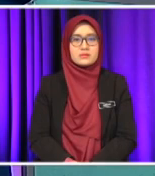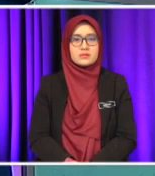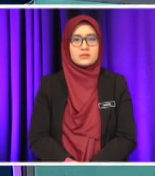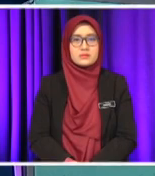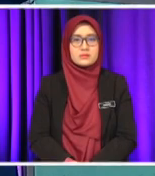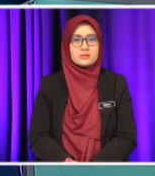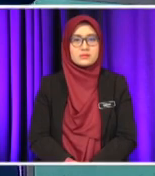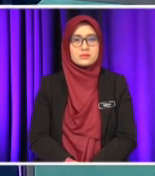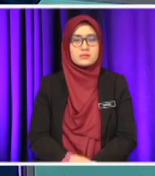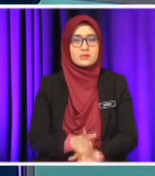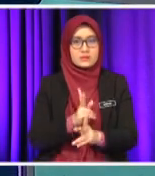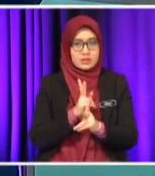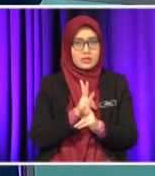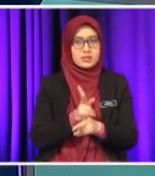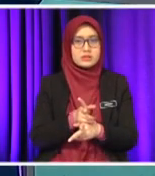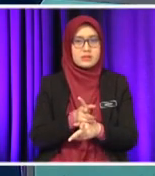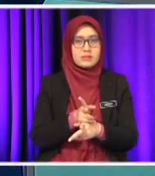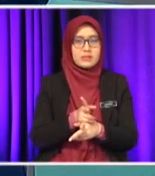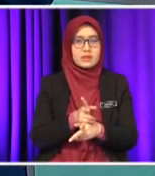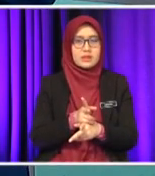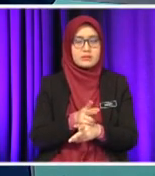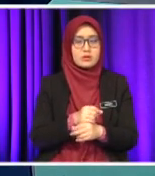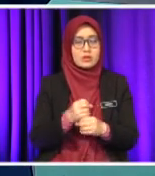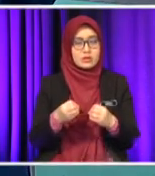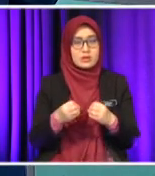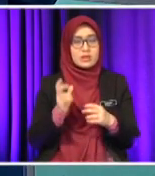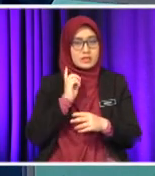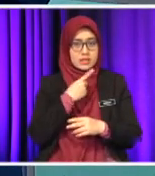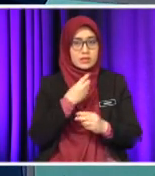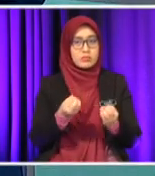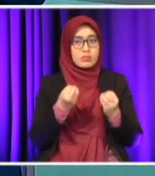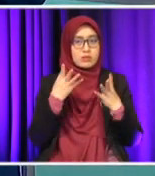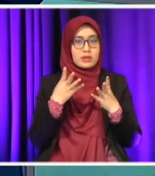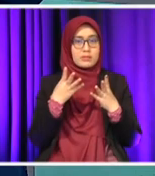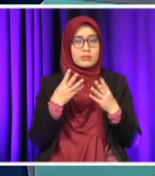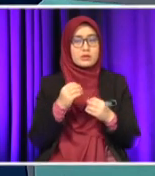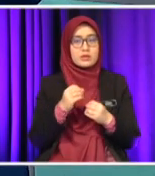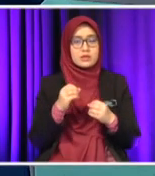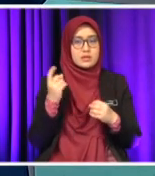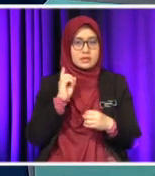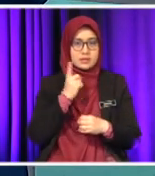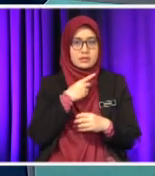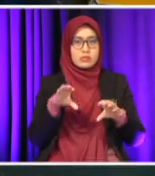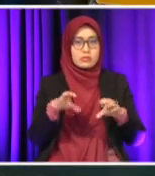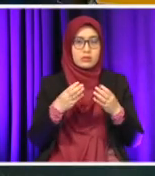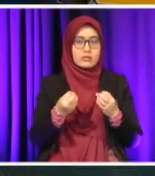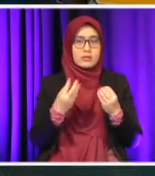kita hasilkan produk dalam bentuk Pukat kemudian kita akan simpan ya dan kita akan buat kajian pasaran